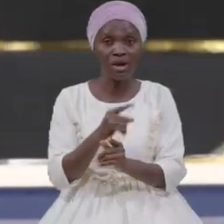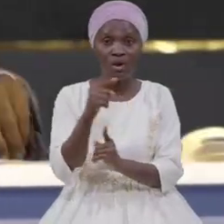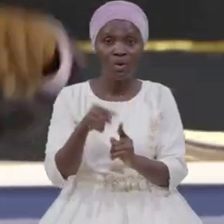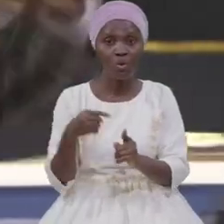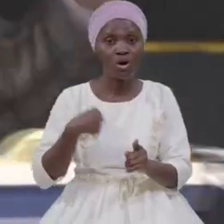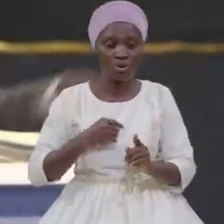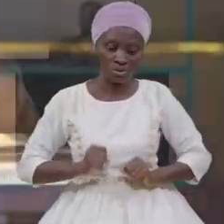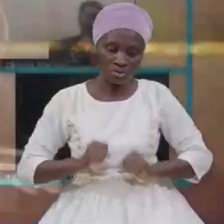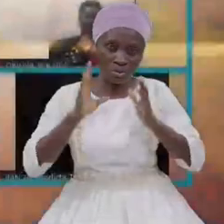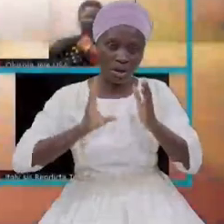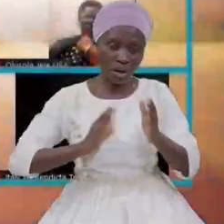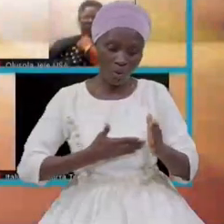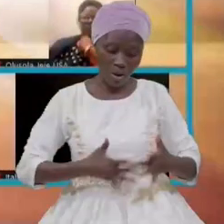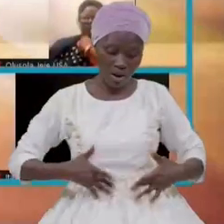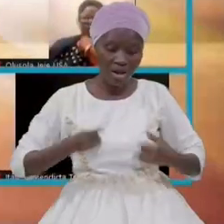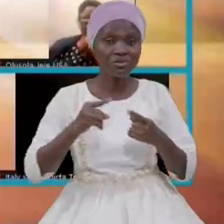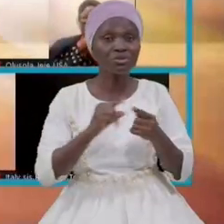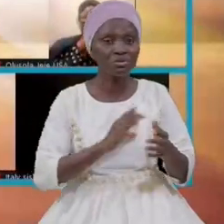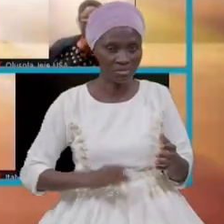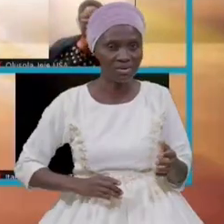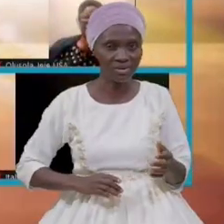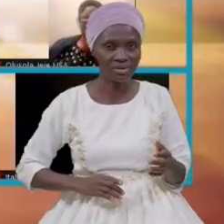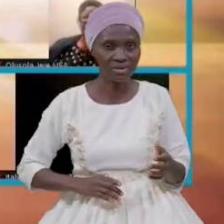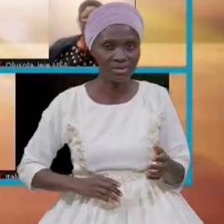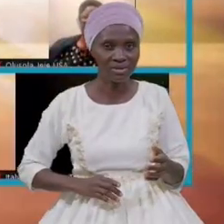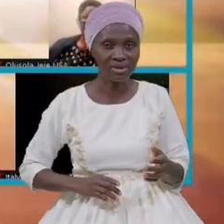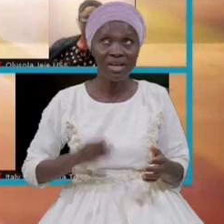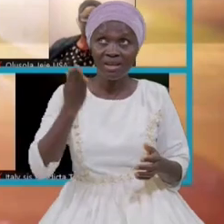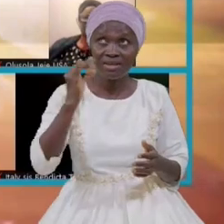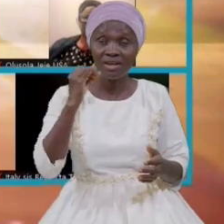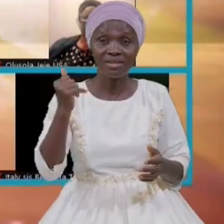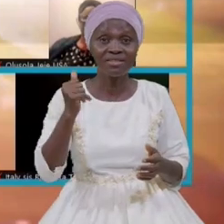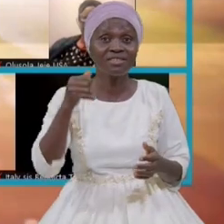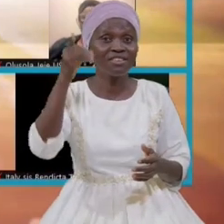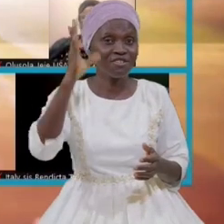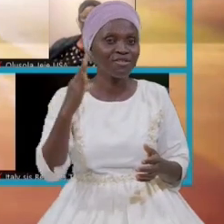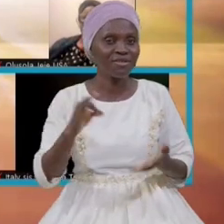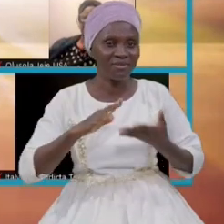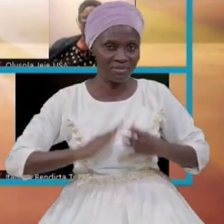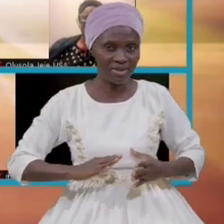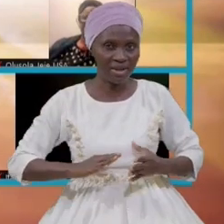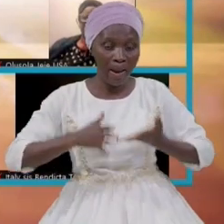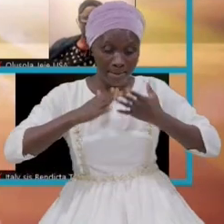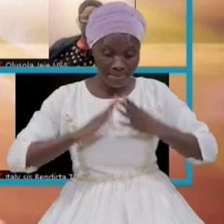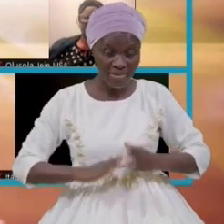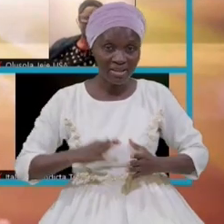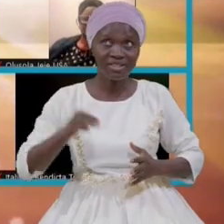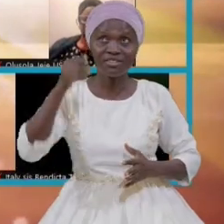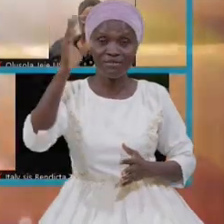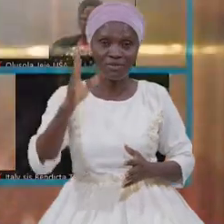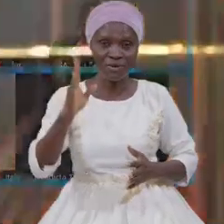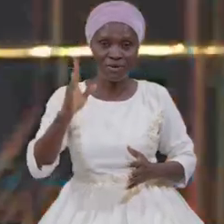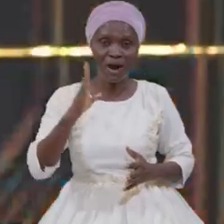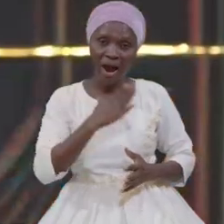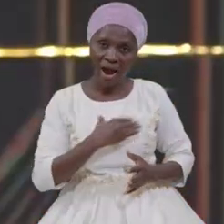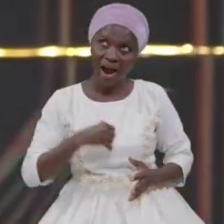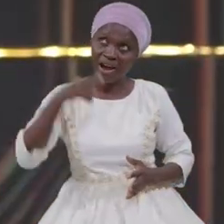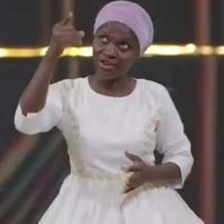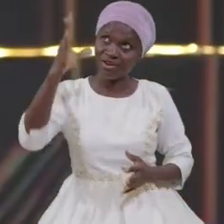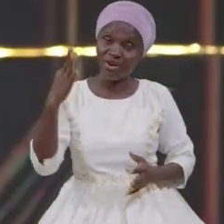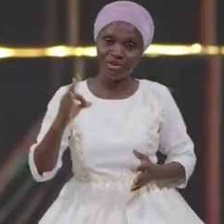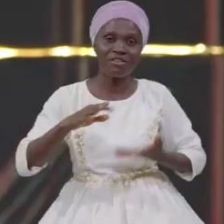Christ. Il y a le Dieu de paix. La paix de Dieu, le Dieu de paix.